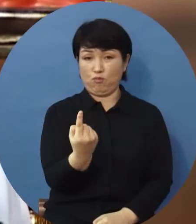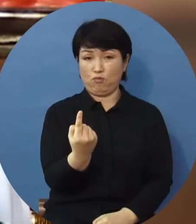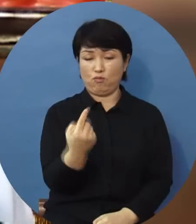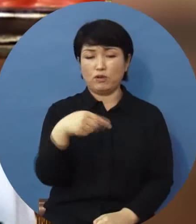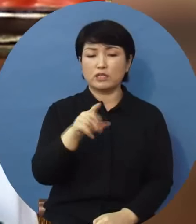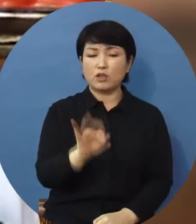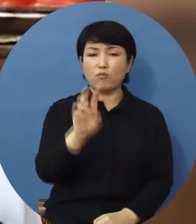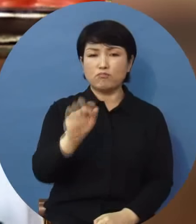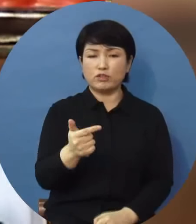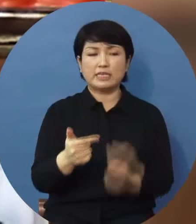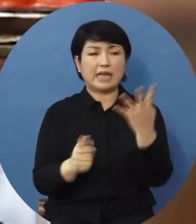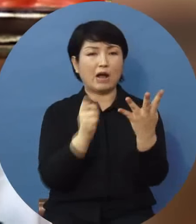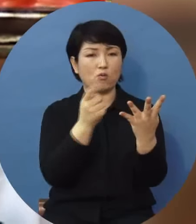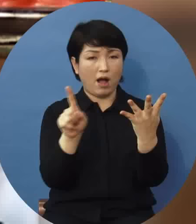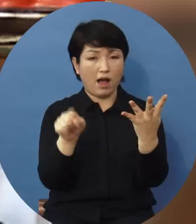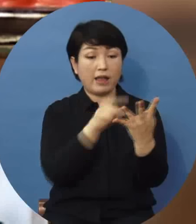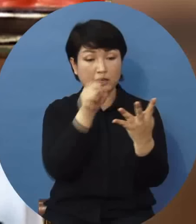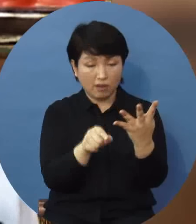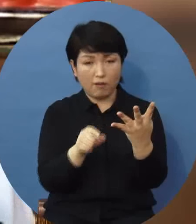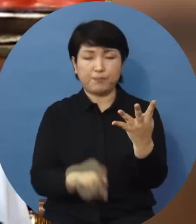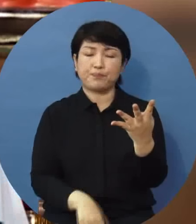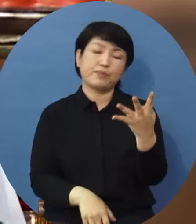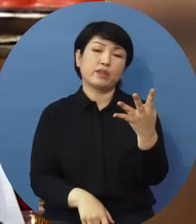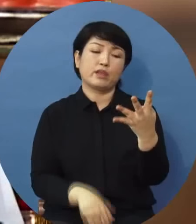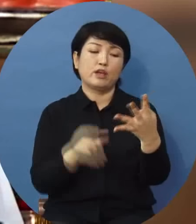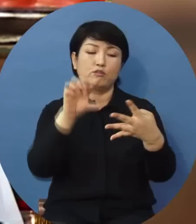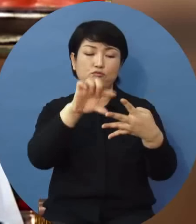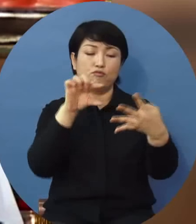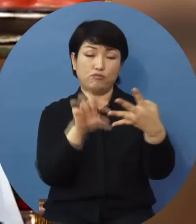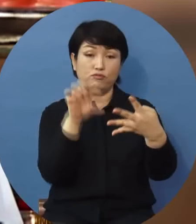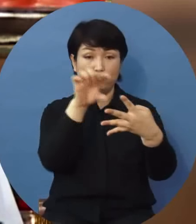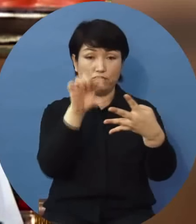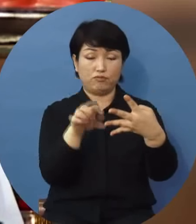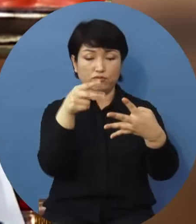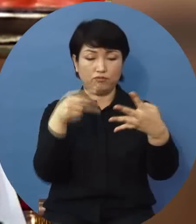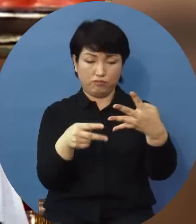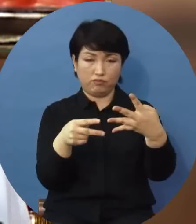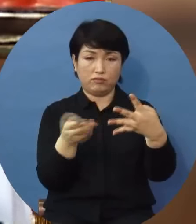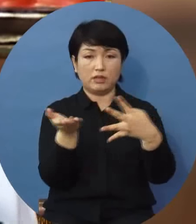성문 사과에서는 이것을 다시 두 단계로 나눠서